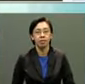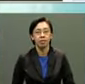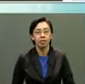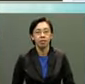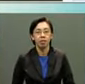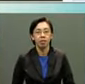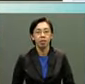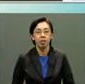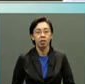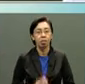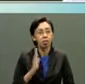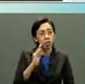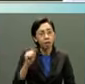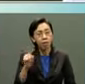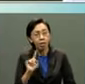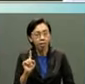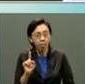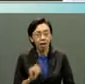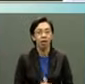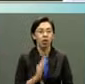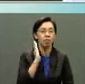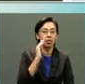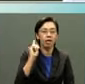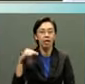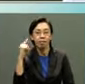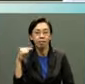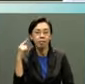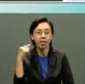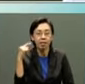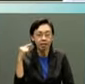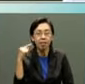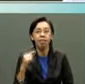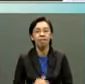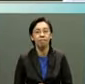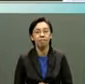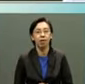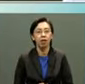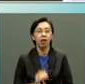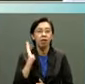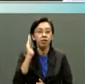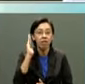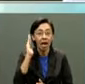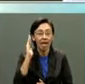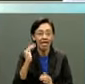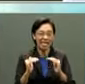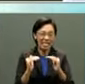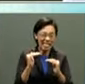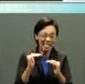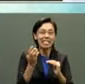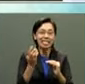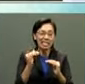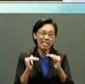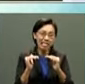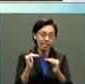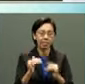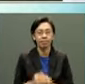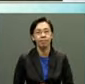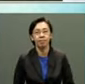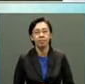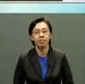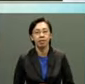เพศชายนะครับกับเพศหญิงตอนนี้ก็โดยส่วนรวมนี่เพศชายก็ยังมากกว่านิดหน่อยนะครับ